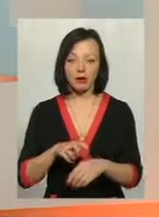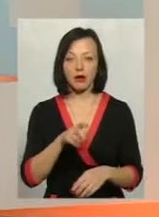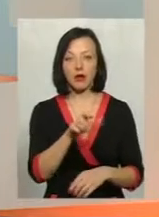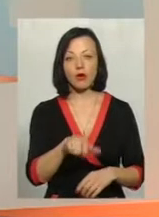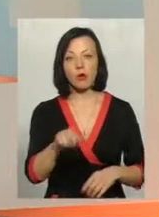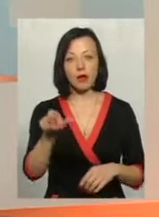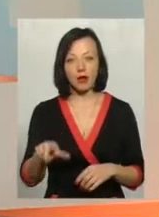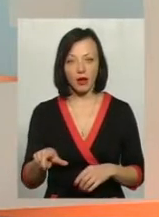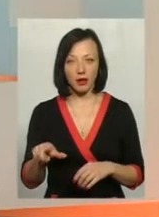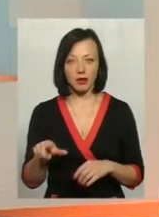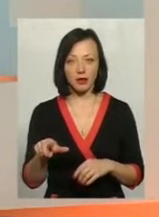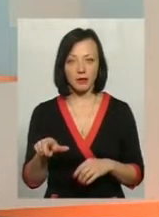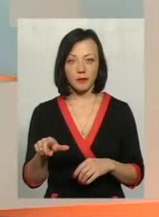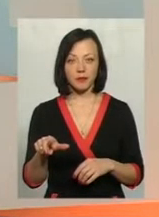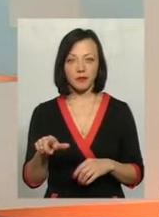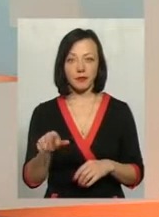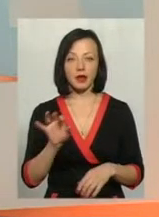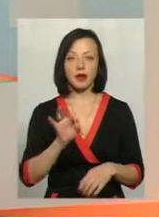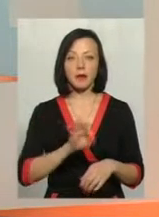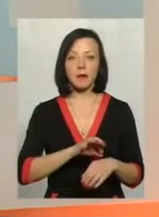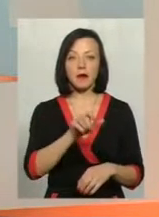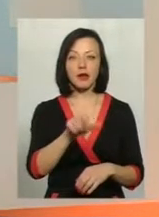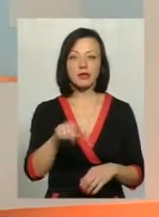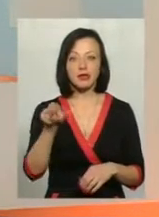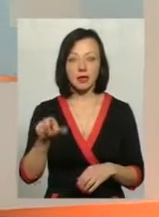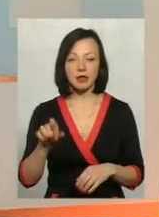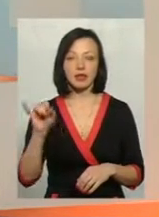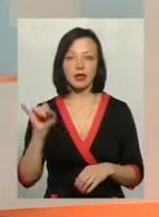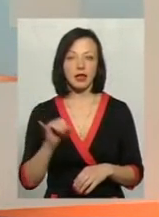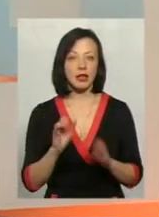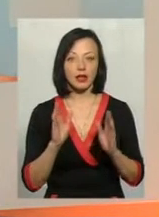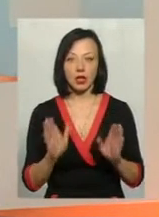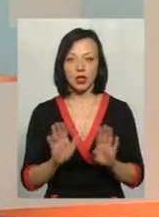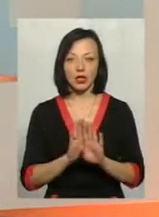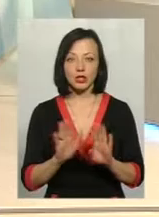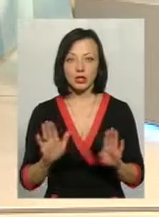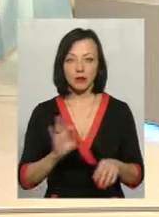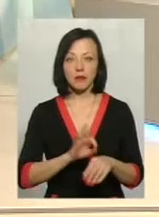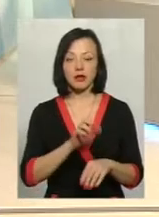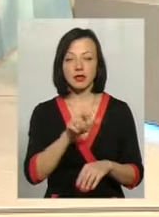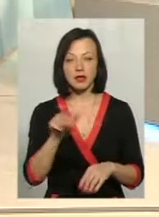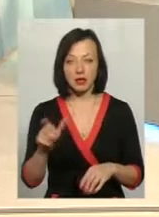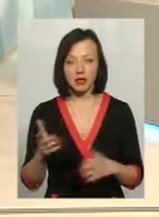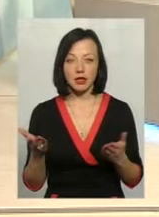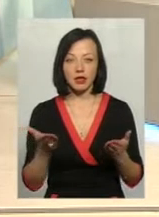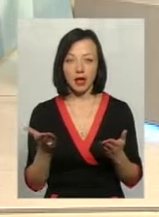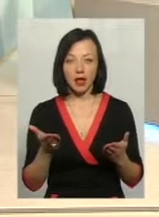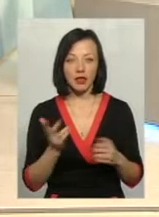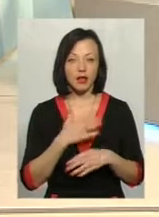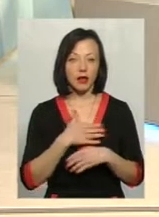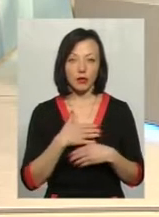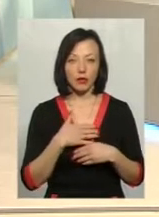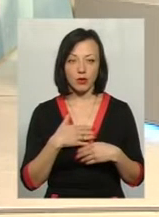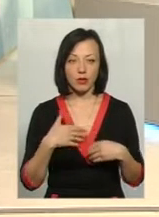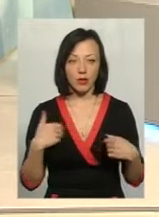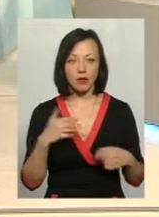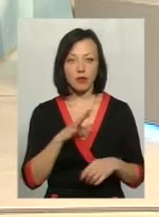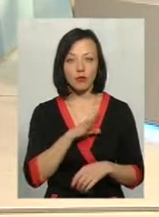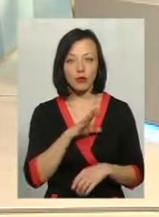громадяни, пацієнти, і не лише пацієнти, а громадяни, які якраз не хотіли би